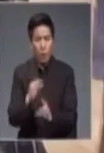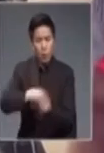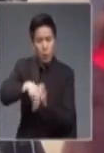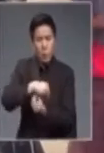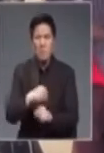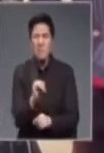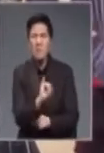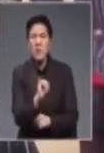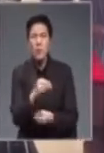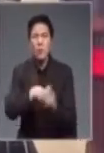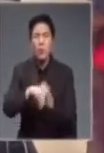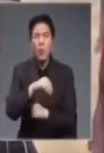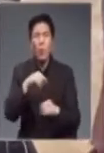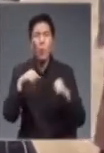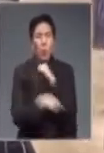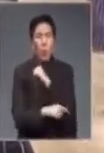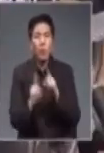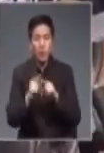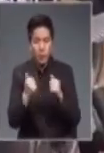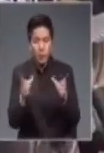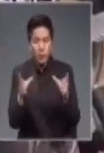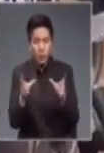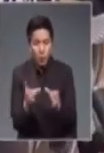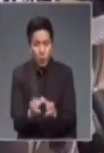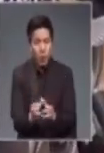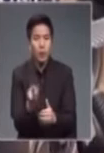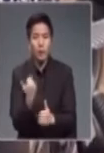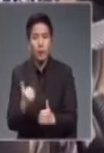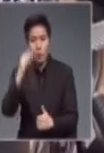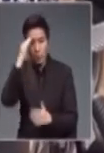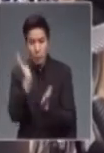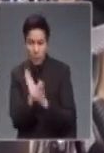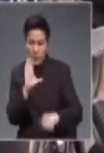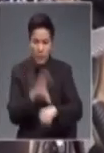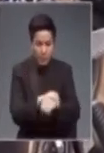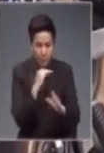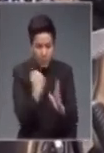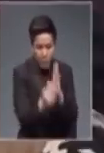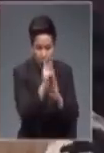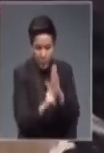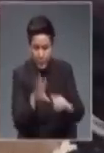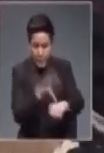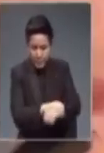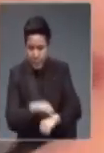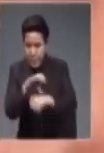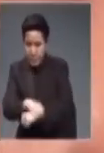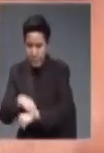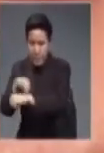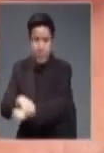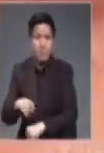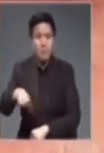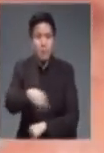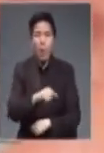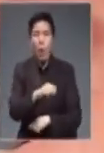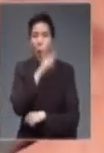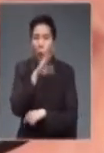ศไทยมันอยู่ตรงไหนนะครับแล้ววันนี้รัฐบาลทำอะไรไปบ้างอะไรที่ยังทำได้ไม่ดีหรือทำดีก็พูดกันถึงกันบ้างนะครับอย่างน้อยมันก็เป็นการแ